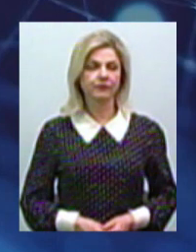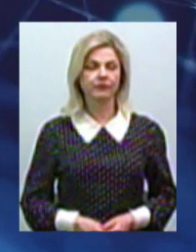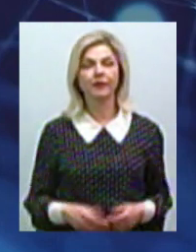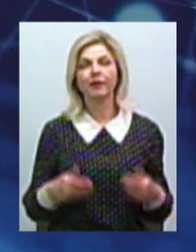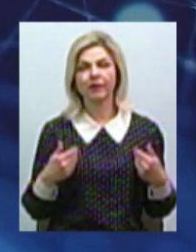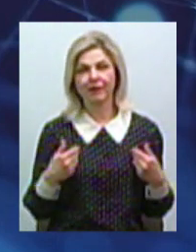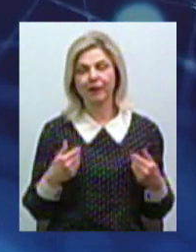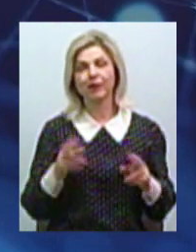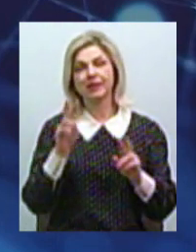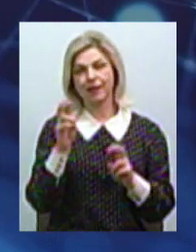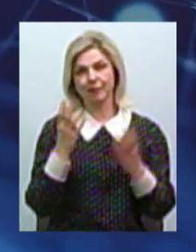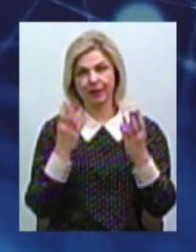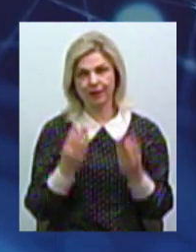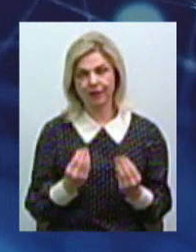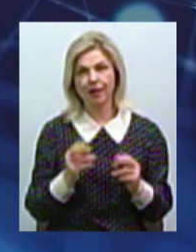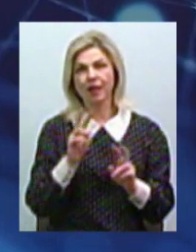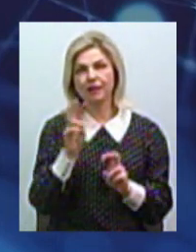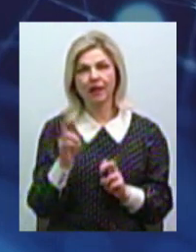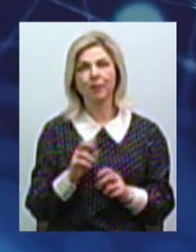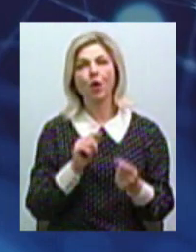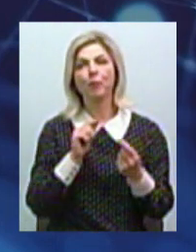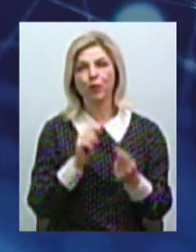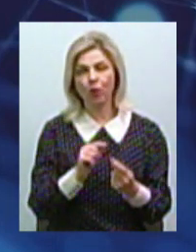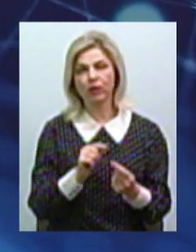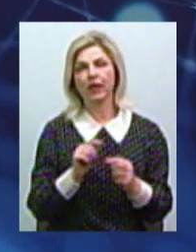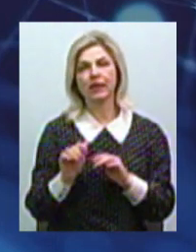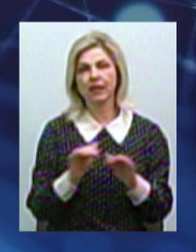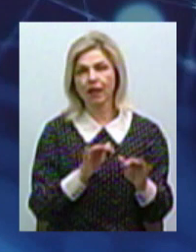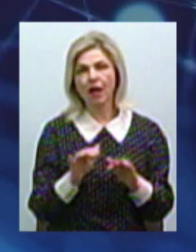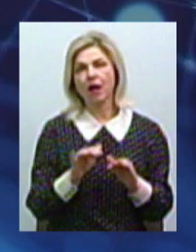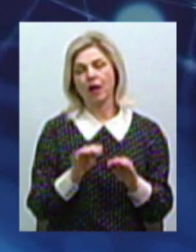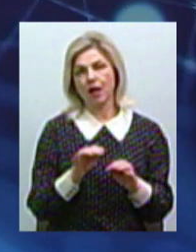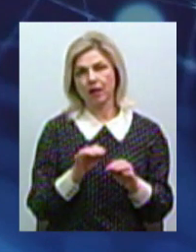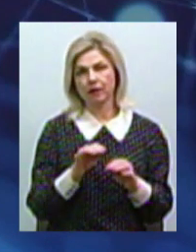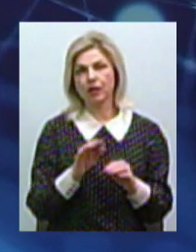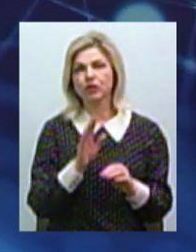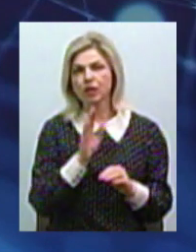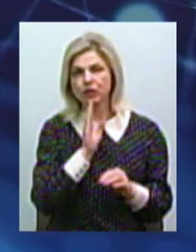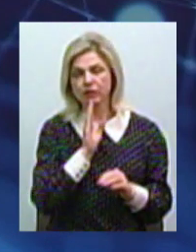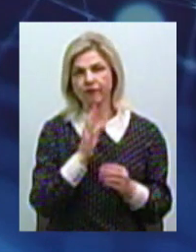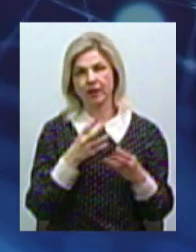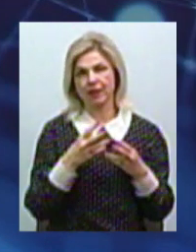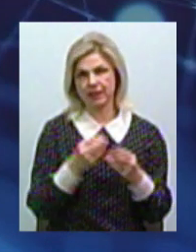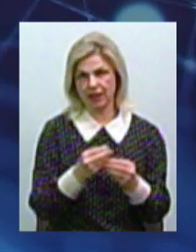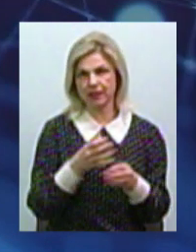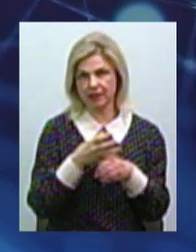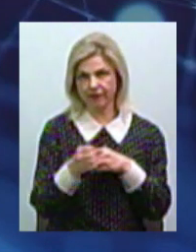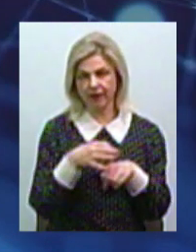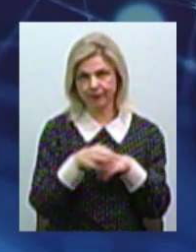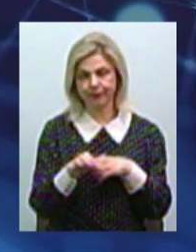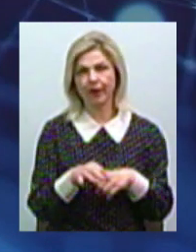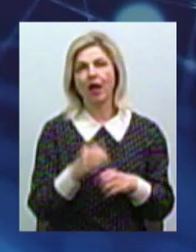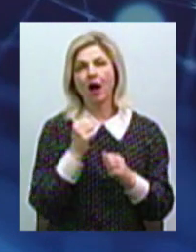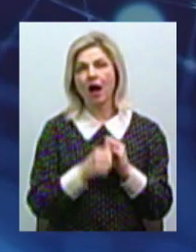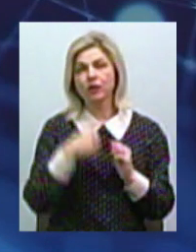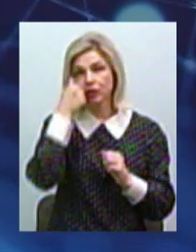Вітаю, це тема дня, а тема нашого ефіру – протидія гендерному насильству. У період з 25 листопада по 10 грудня